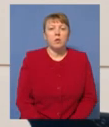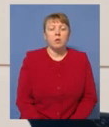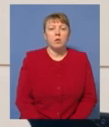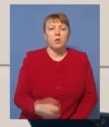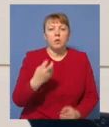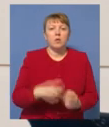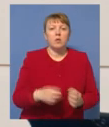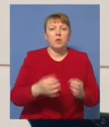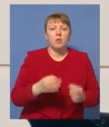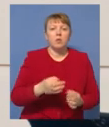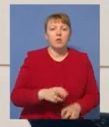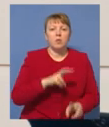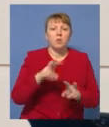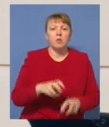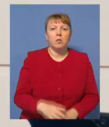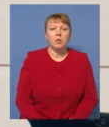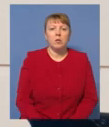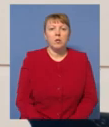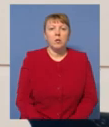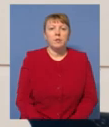прерывание срока досудебного расследования,